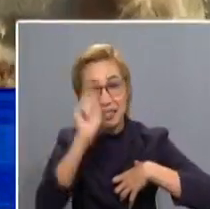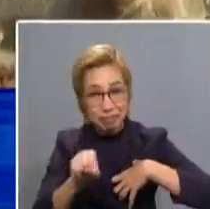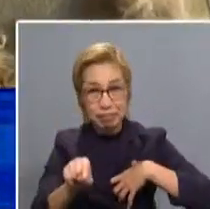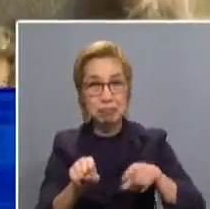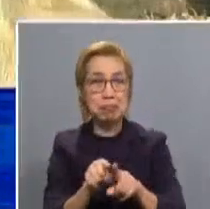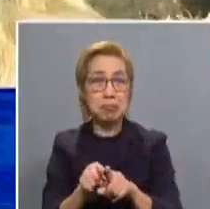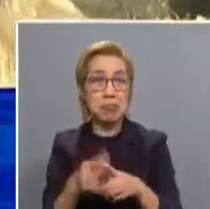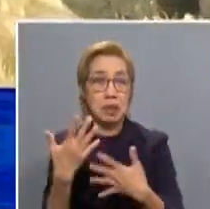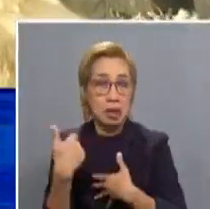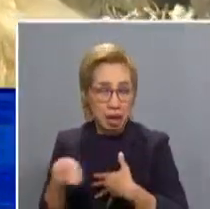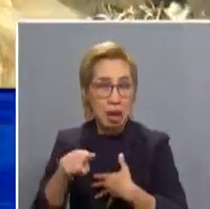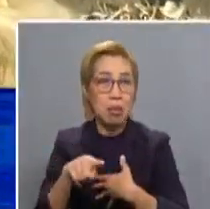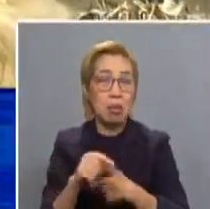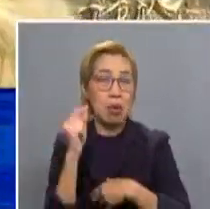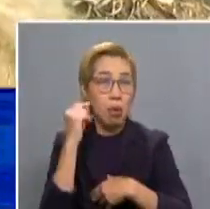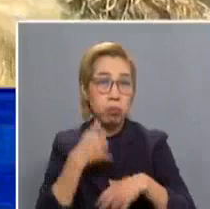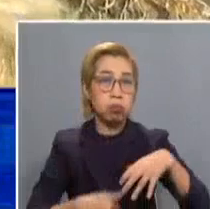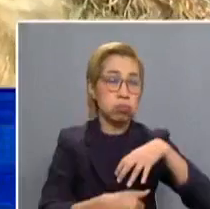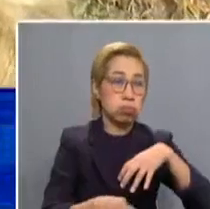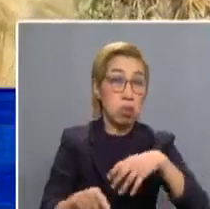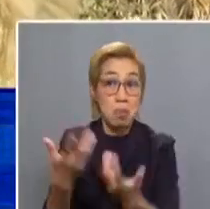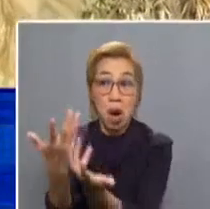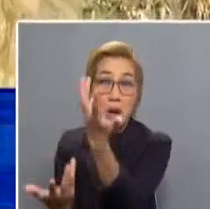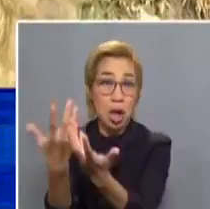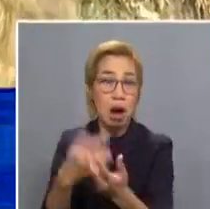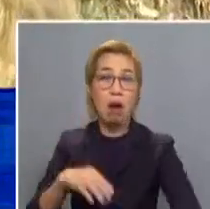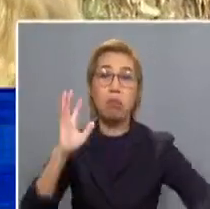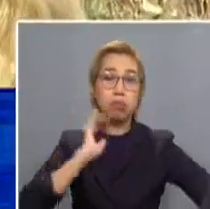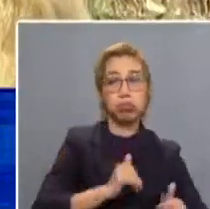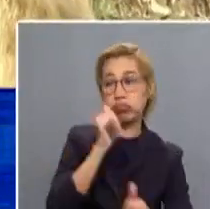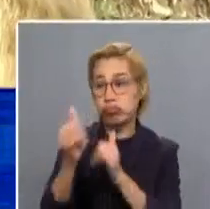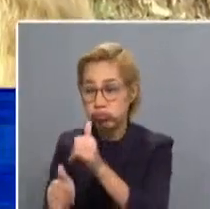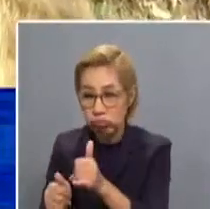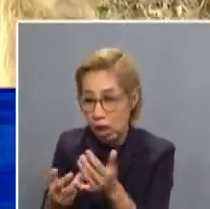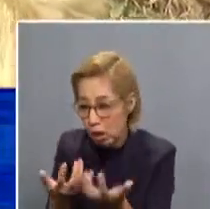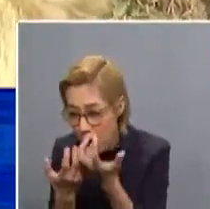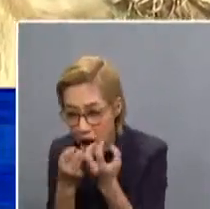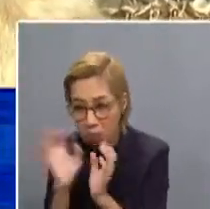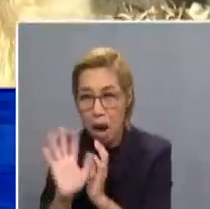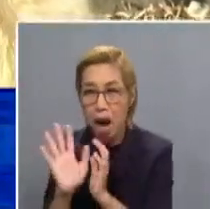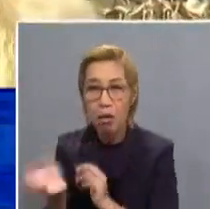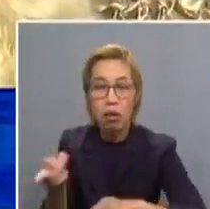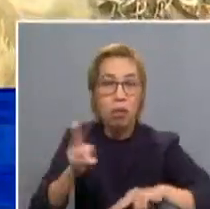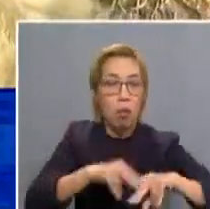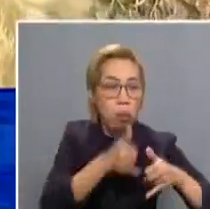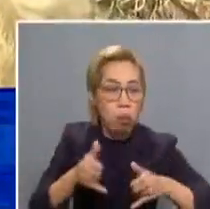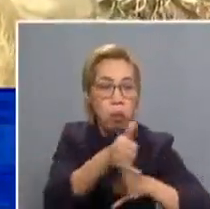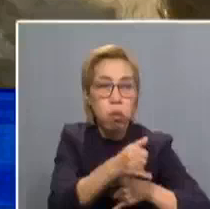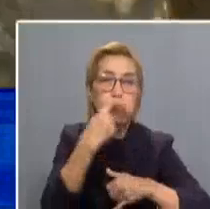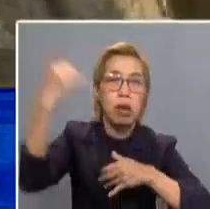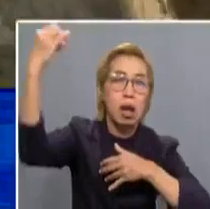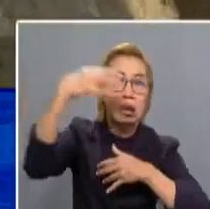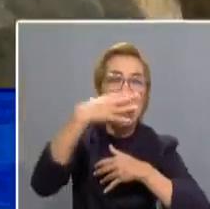คือมันไม่ยอมออกมากินอาหารแทะเล็มหญ้าเหมือนทุกวันได้แต่ไปยืนตากแดดนั่งตากแดดกันแบบนี้นะคุณผู้ชมคะ